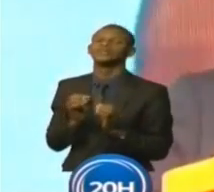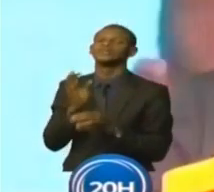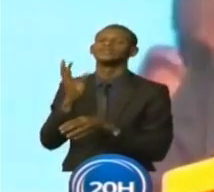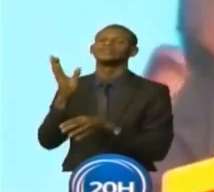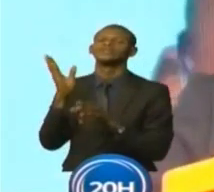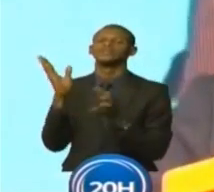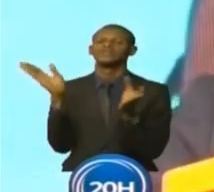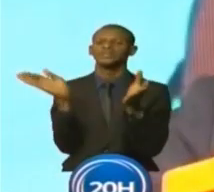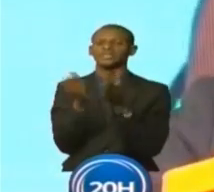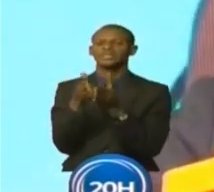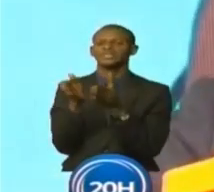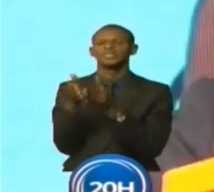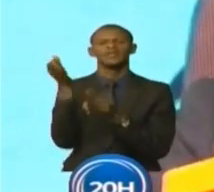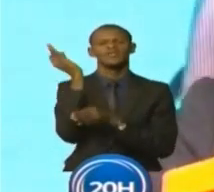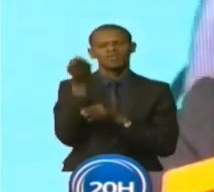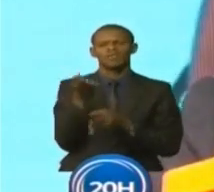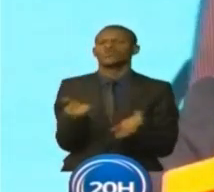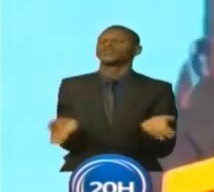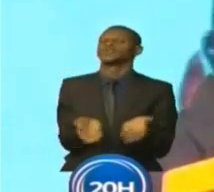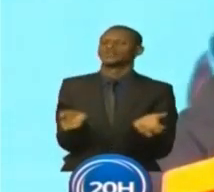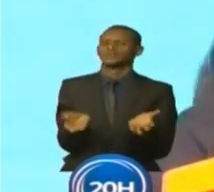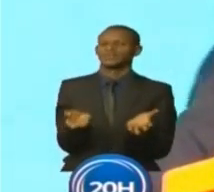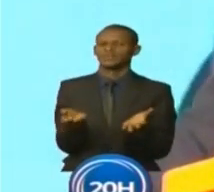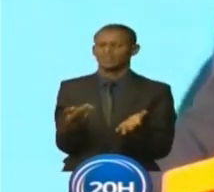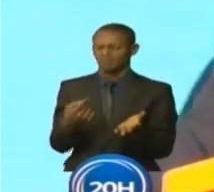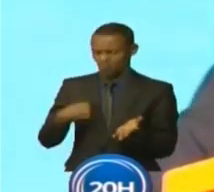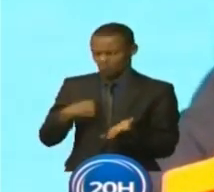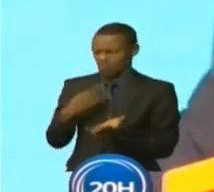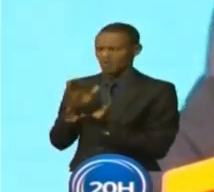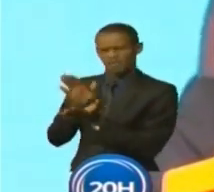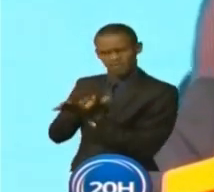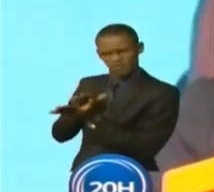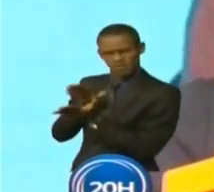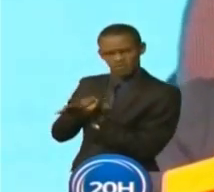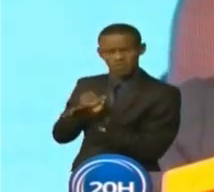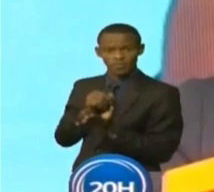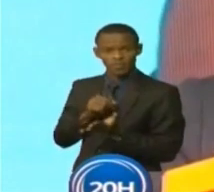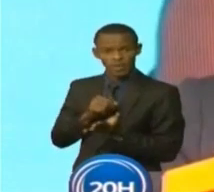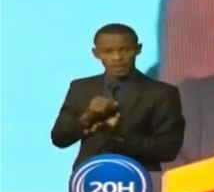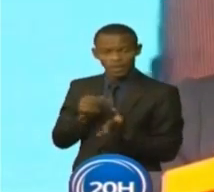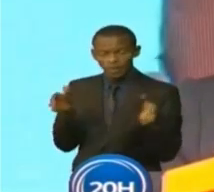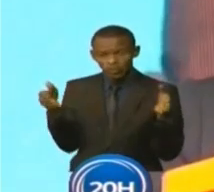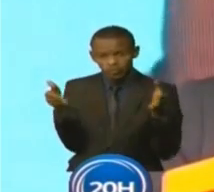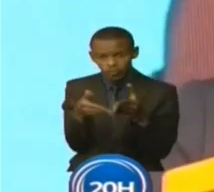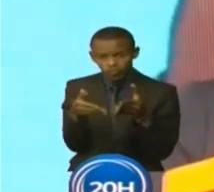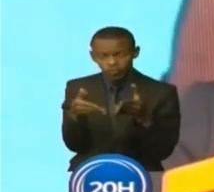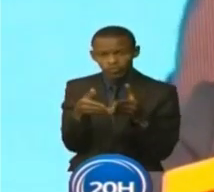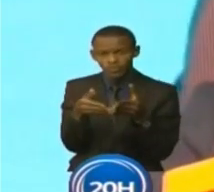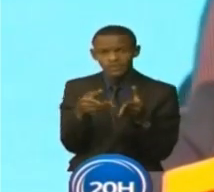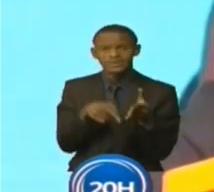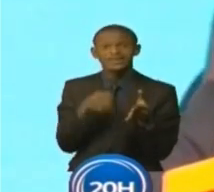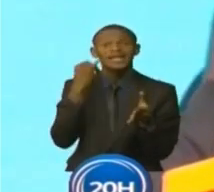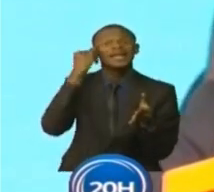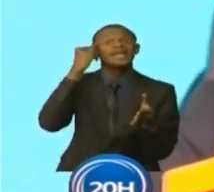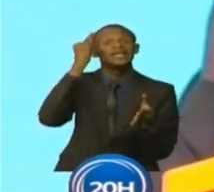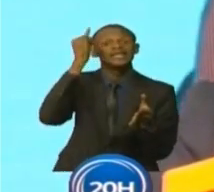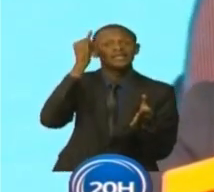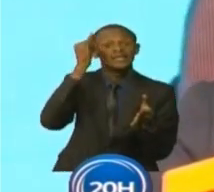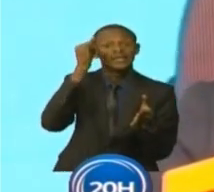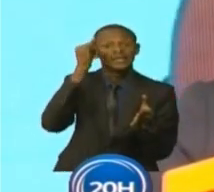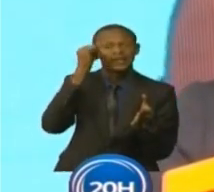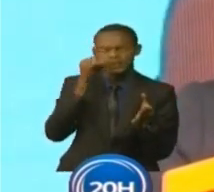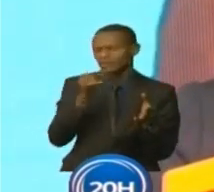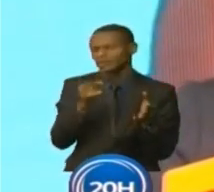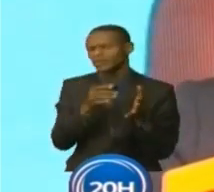Cette vision consiste à mettre tout en œuvre pour que la transformation du secteur agricole en République démocratique du